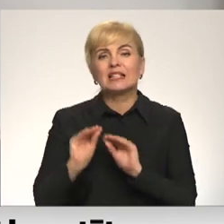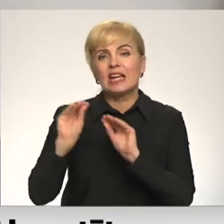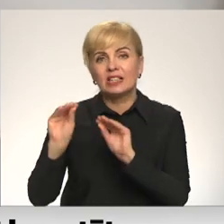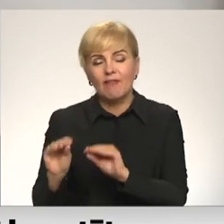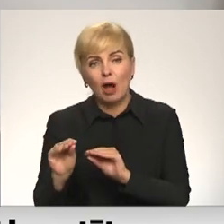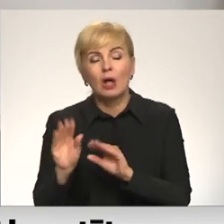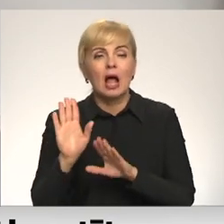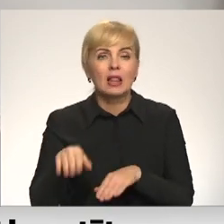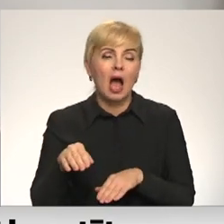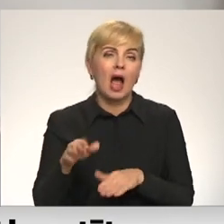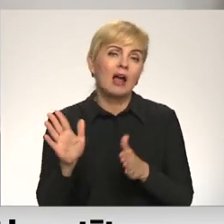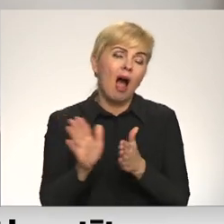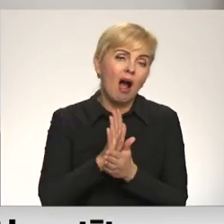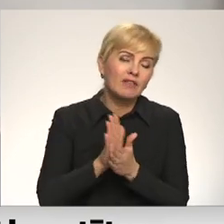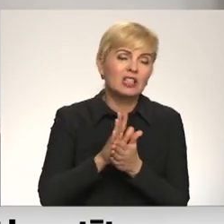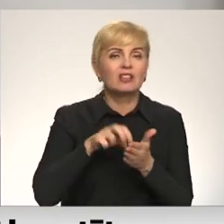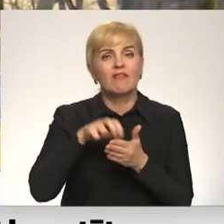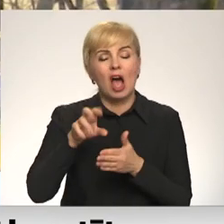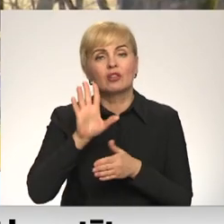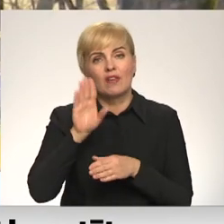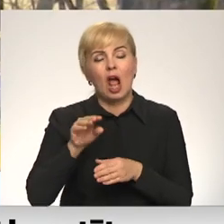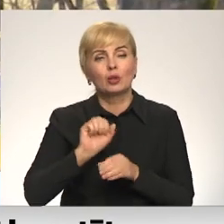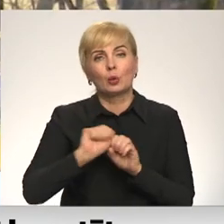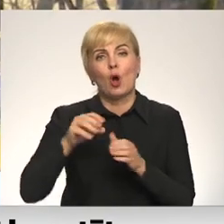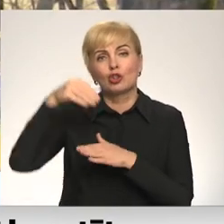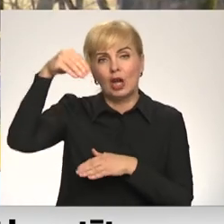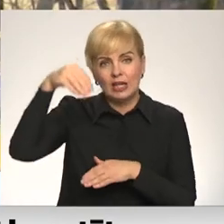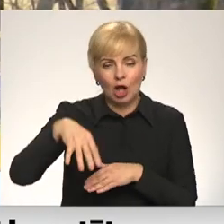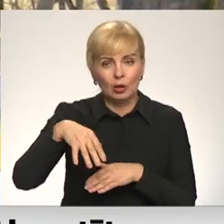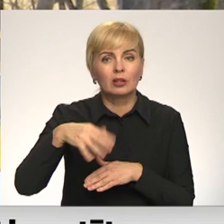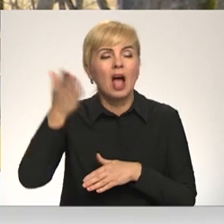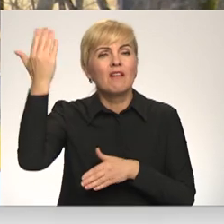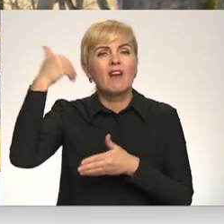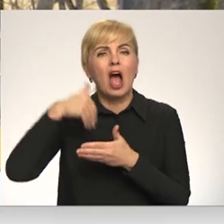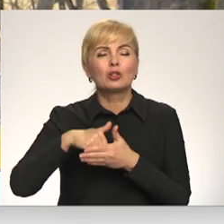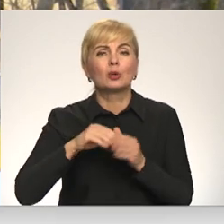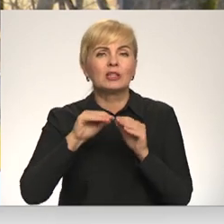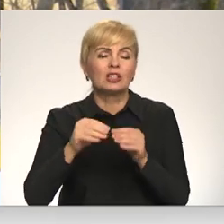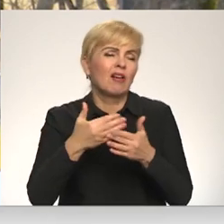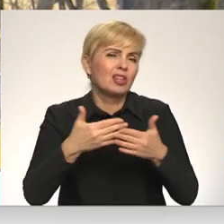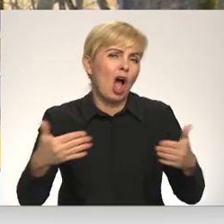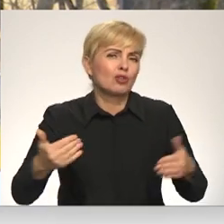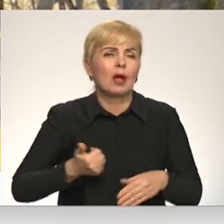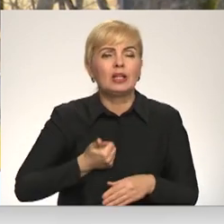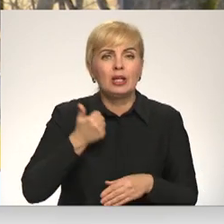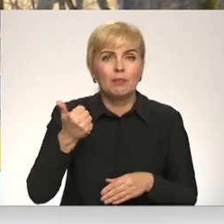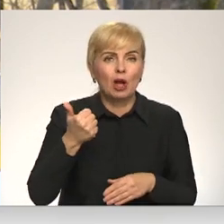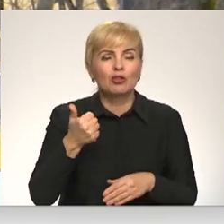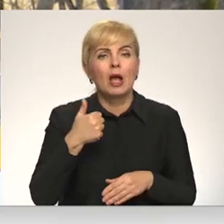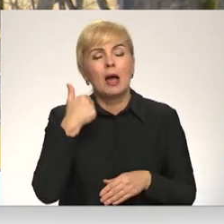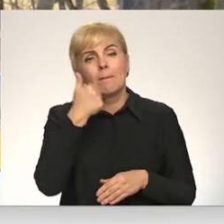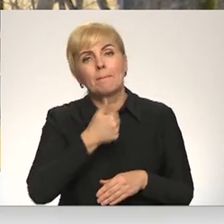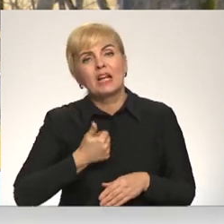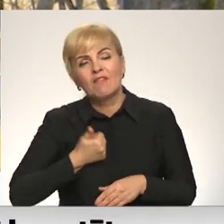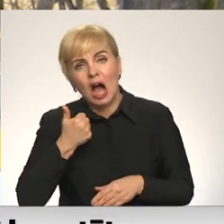par to, lai korespondents tajā ievietot būtu droši. Šos paskastes vēsturiski ir izvietotas dažādos īpašumos, jo varbūt privāti